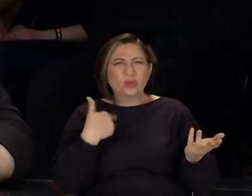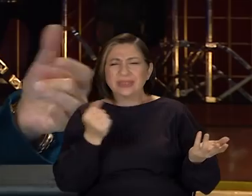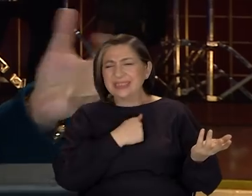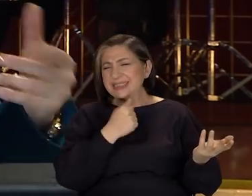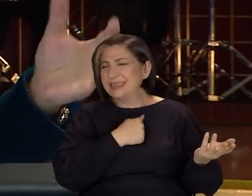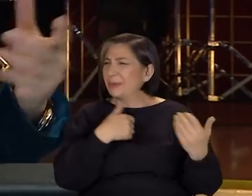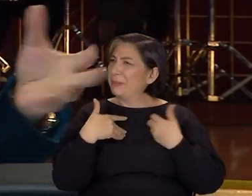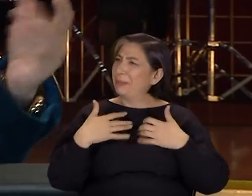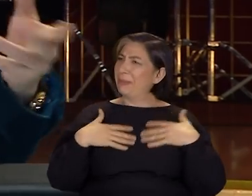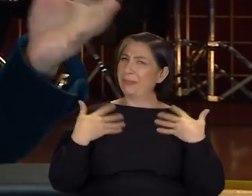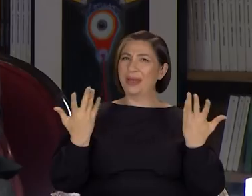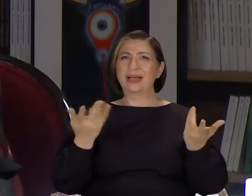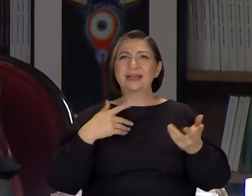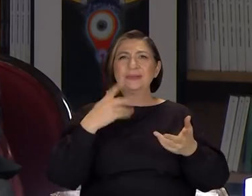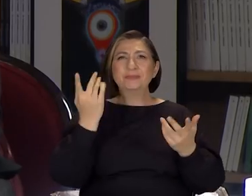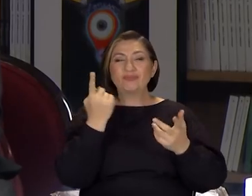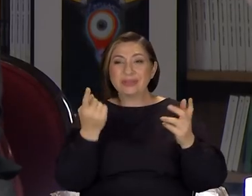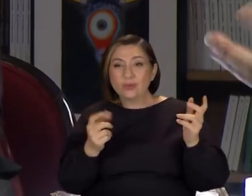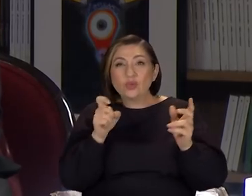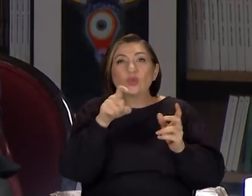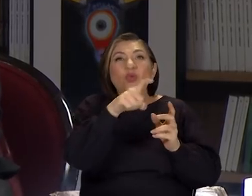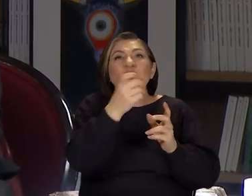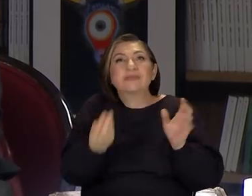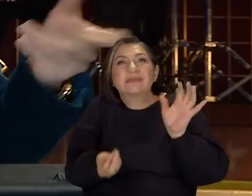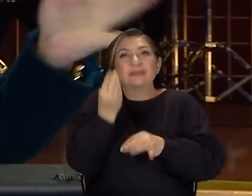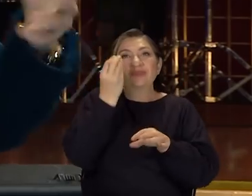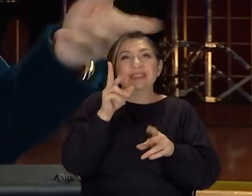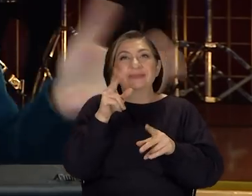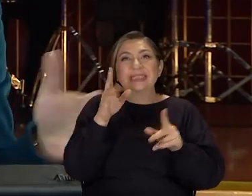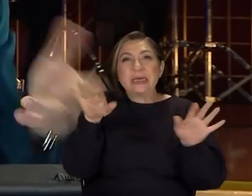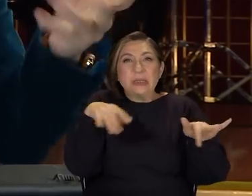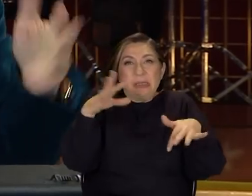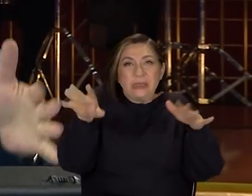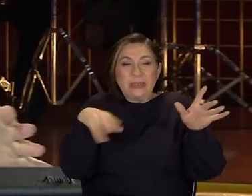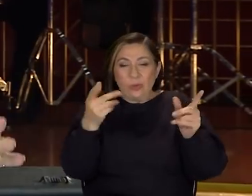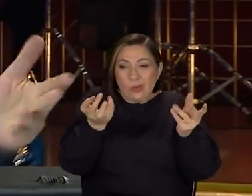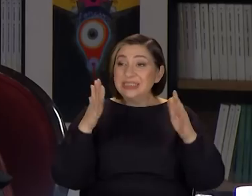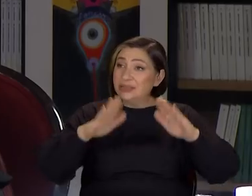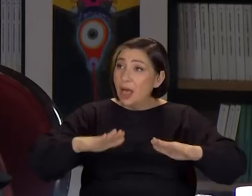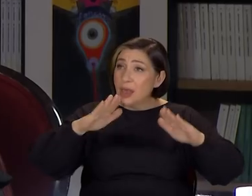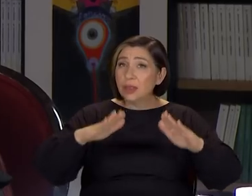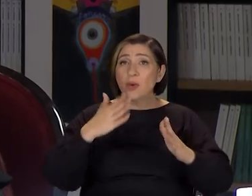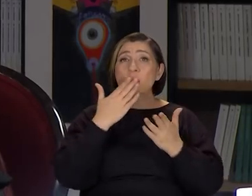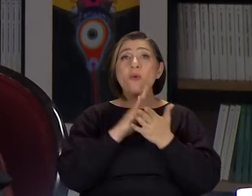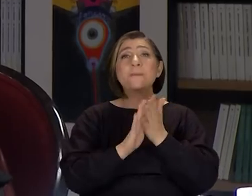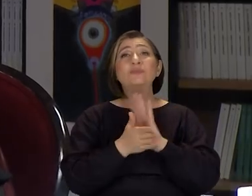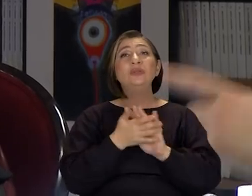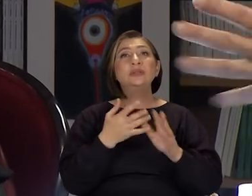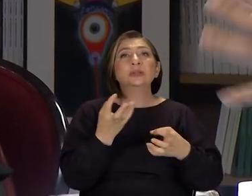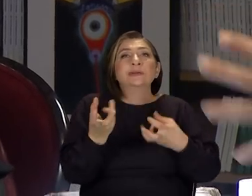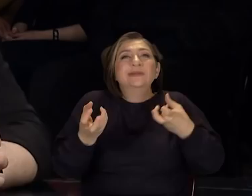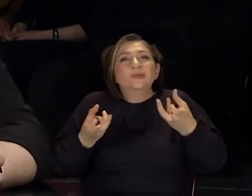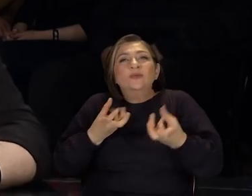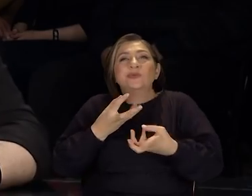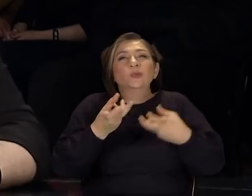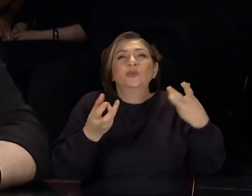Yani içeri bir şey kurt kaçmış bir hayvanat kaçmış gibi böyle yerinde duramıyor. Anladın mı?